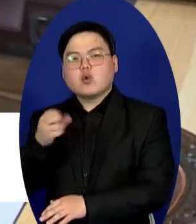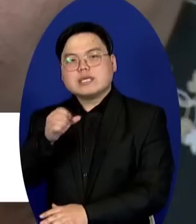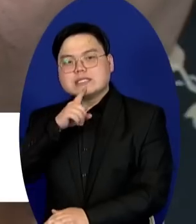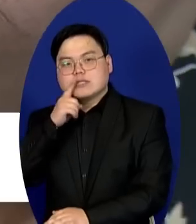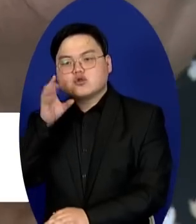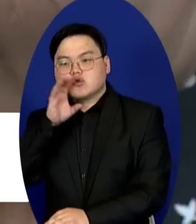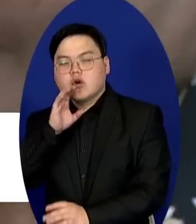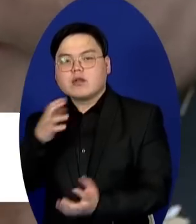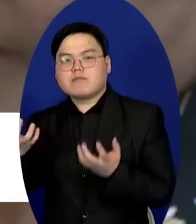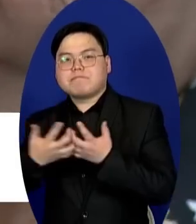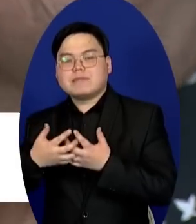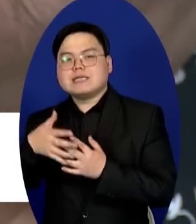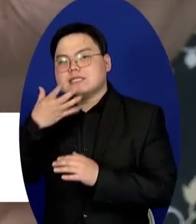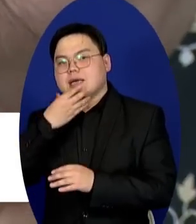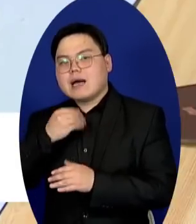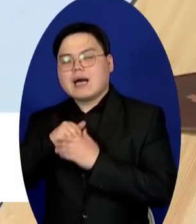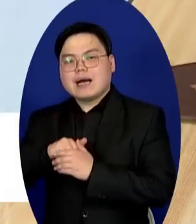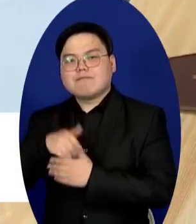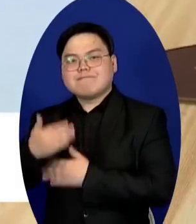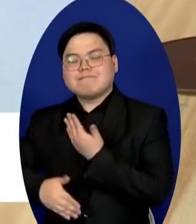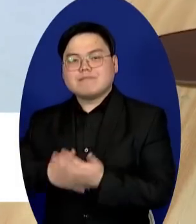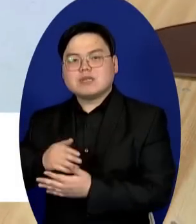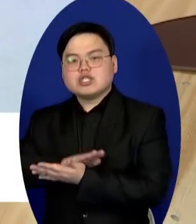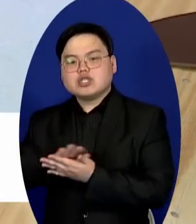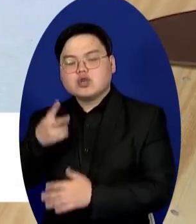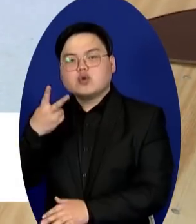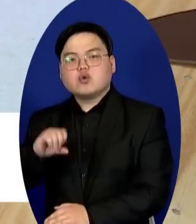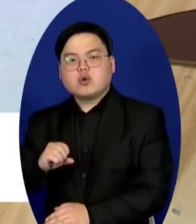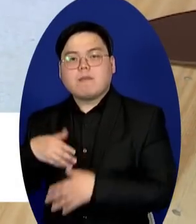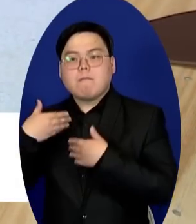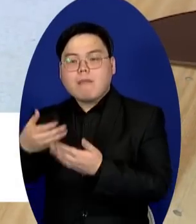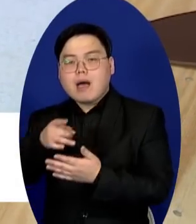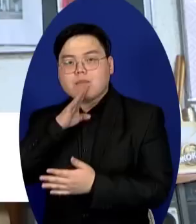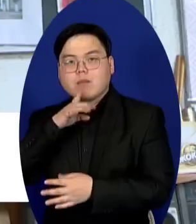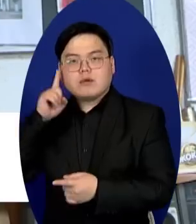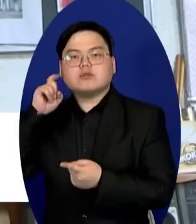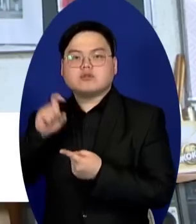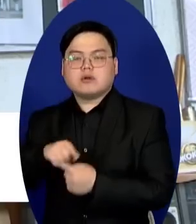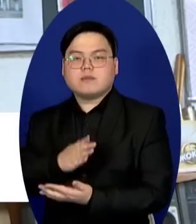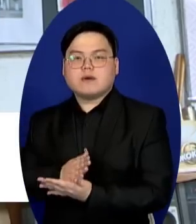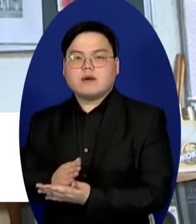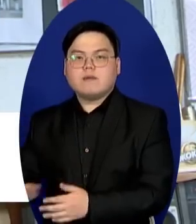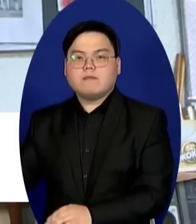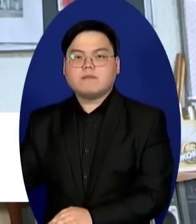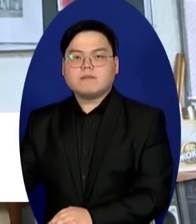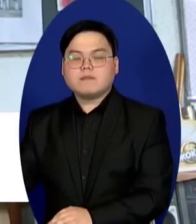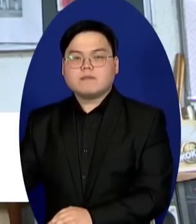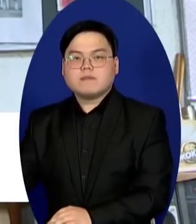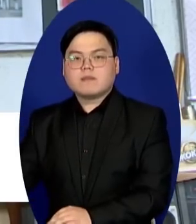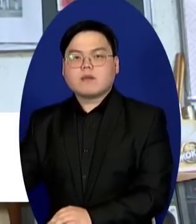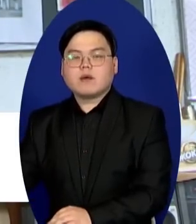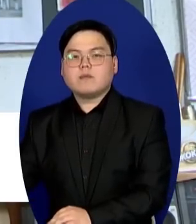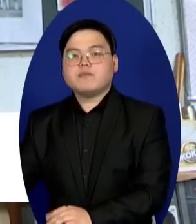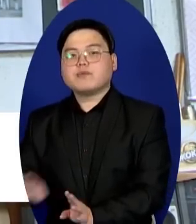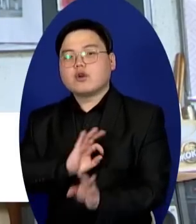нийцүүлэн язгуур хев шинжийг нь гээлгүй хойч үедээ өвлүүлэх нь түүний зорилго гэдгийг хэлж байсан юм а. Олон үндэстний